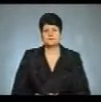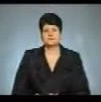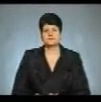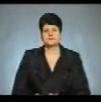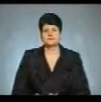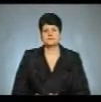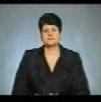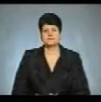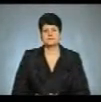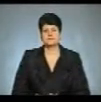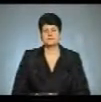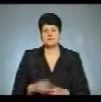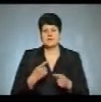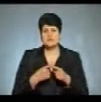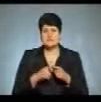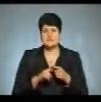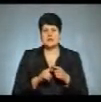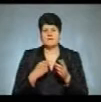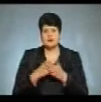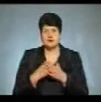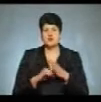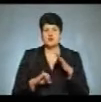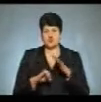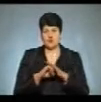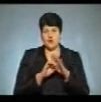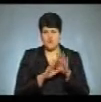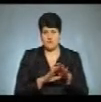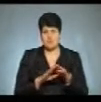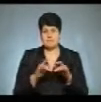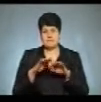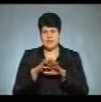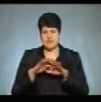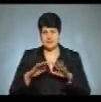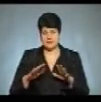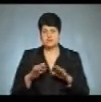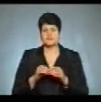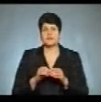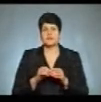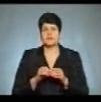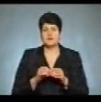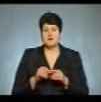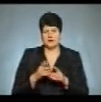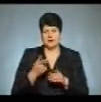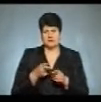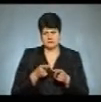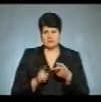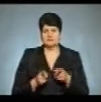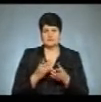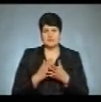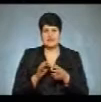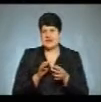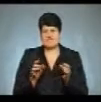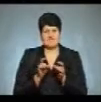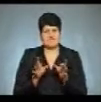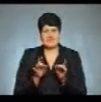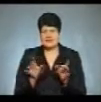Це вартість тканини, сітки основи, власне, це плетеної скапованої нитки, ось, яка достатньо надійна, яка не рветься,